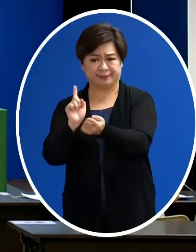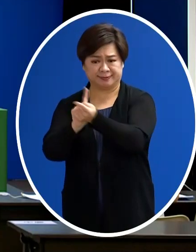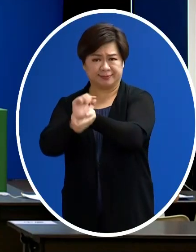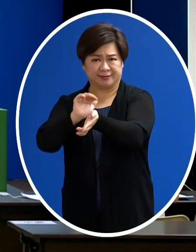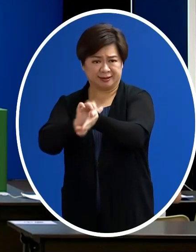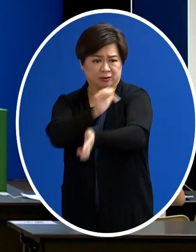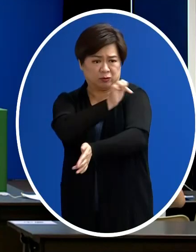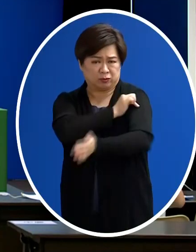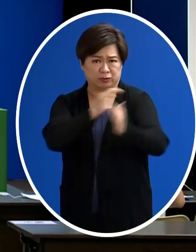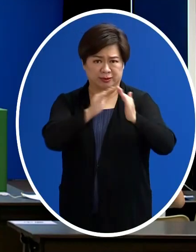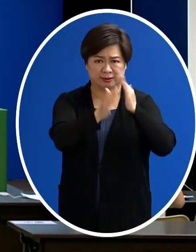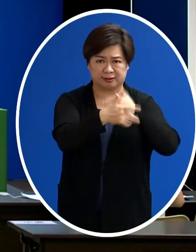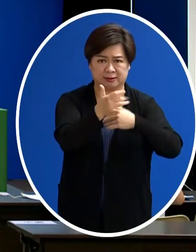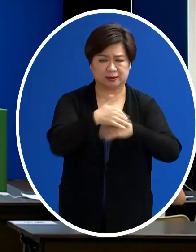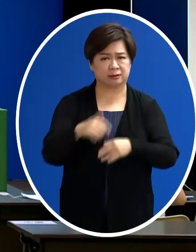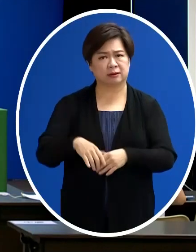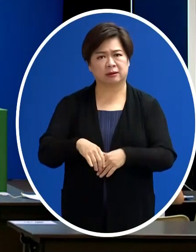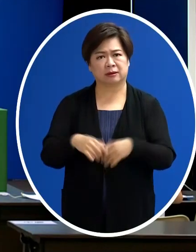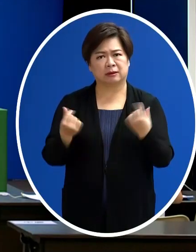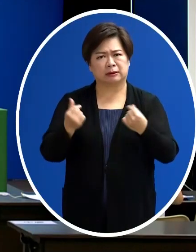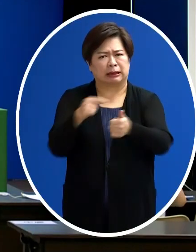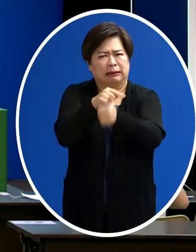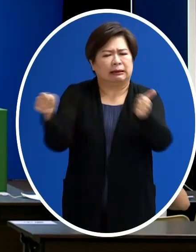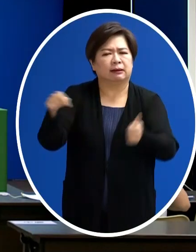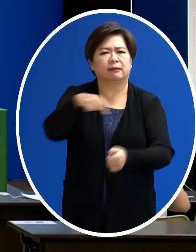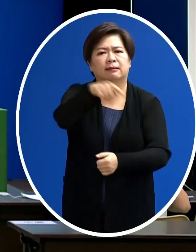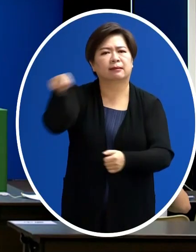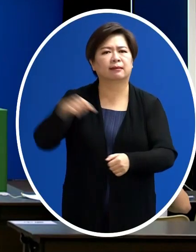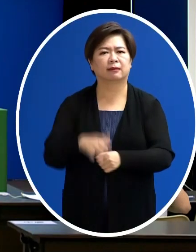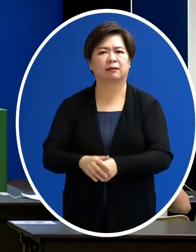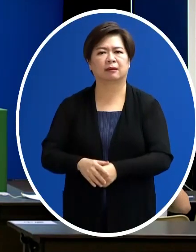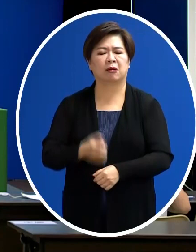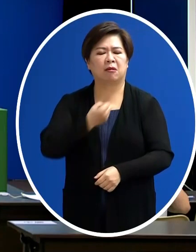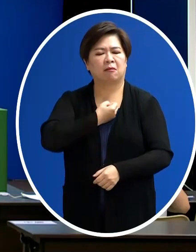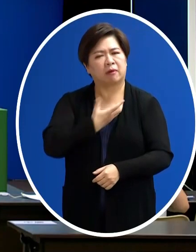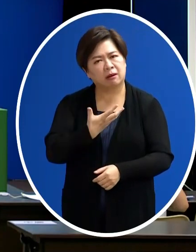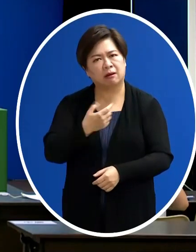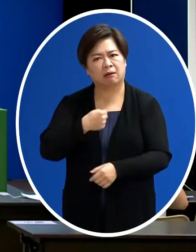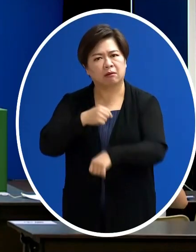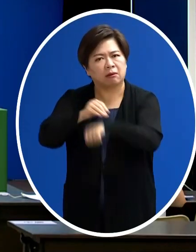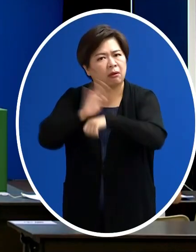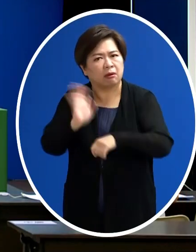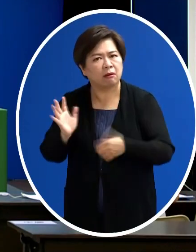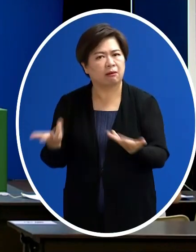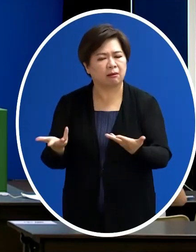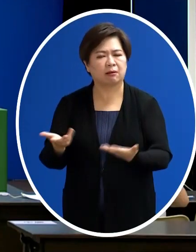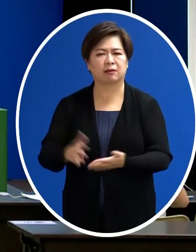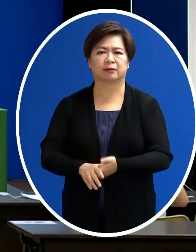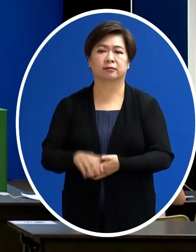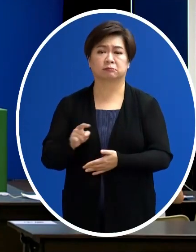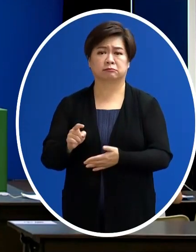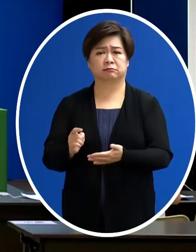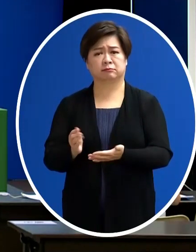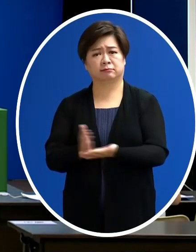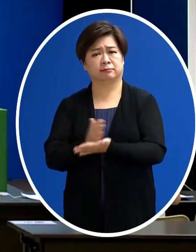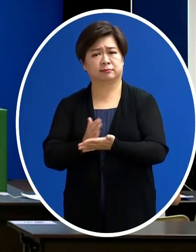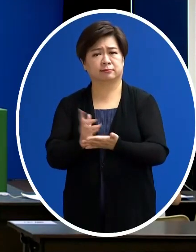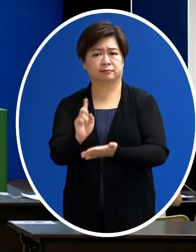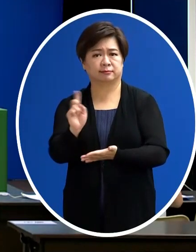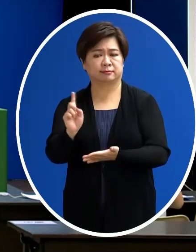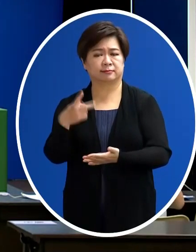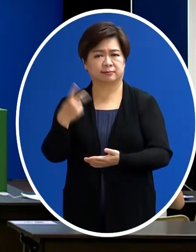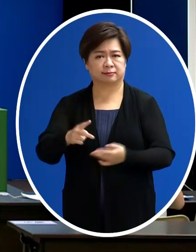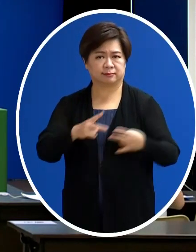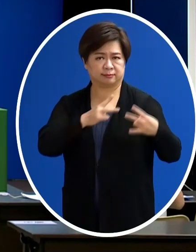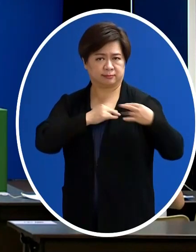属来说是再度的打击，而且会让他们相当自责。我们指挥中心怎么看这件事情？那另外一个问题是，蔡总统